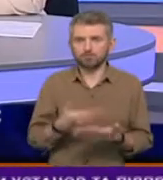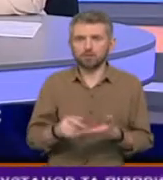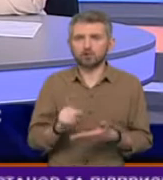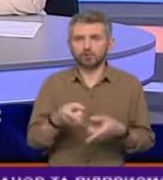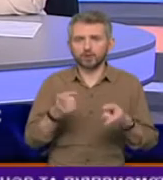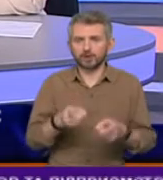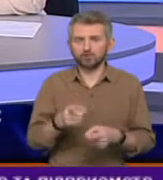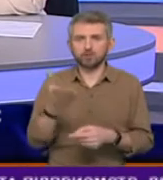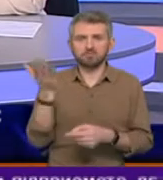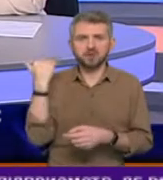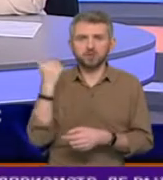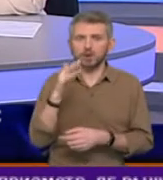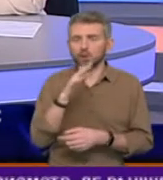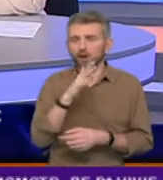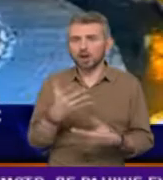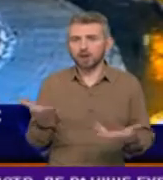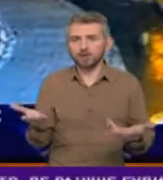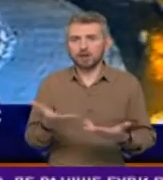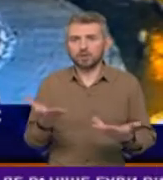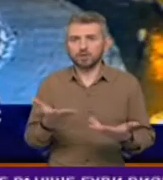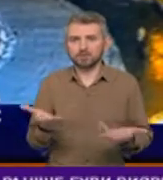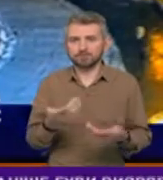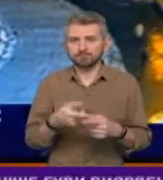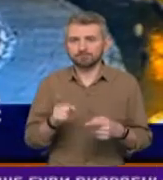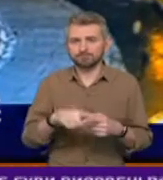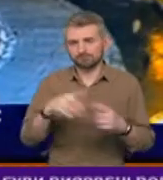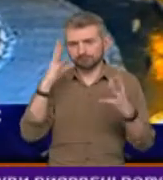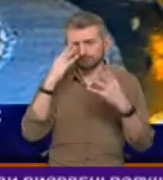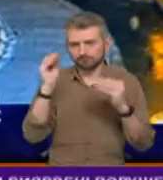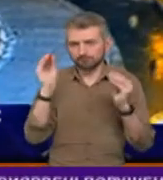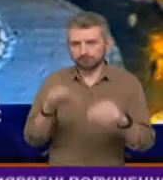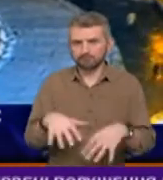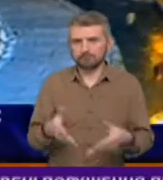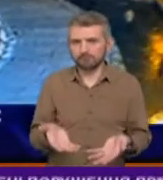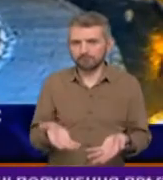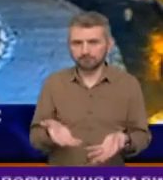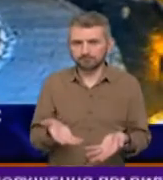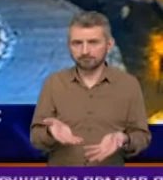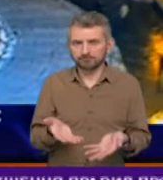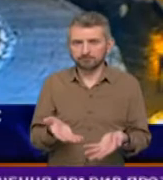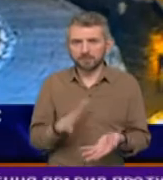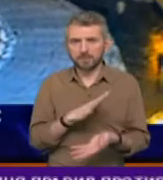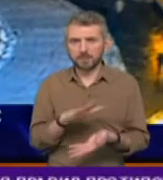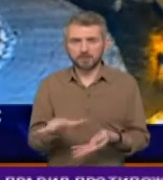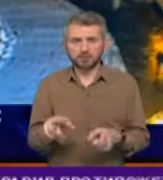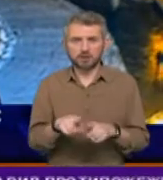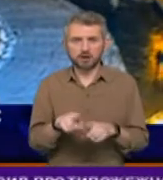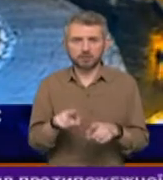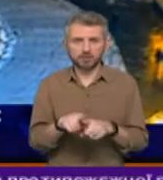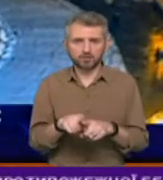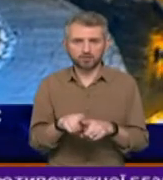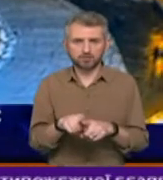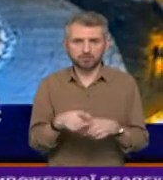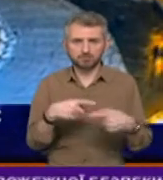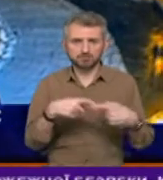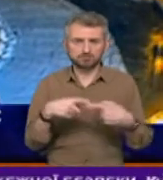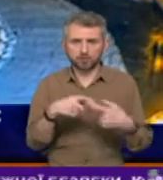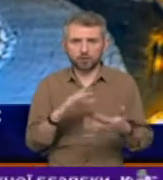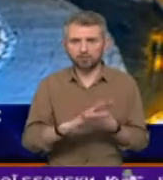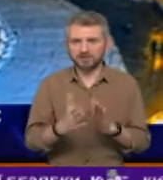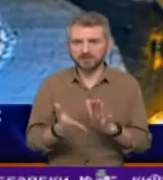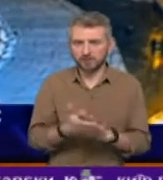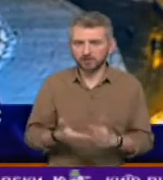можуть зареєструватися на додаткову сесію тестування. Що це означає? Ми розуміємо, що в травні, на початку червня, в них,